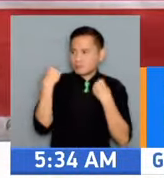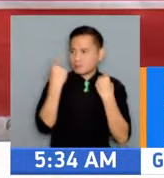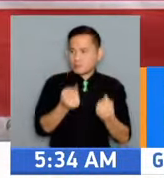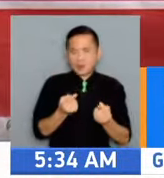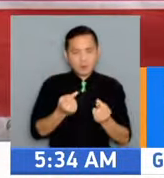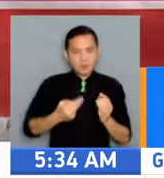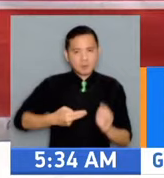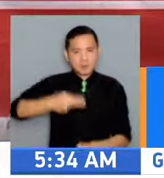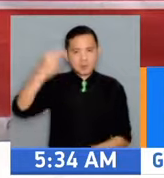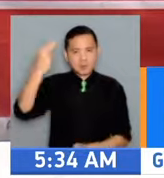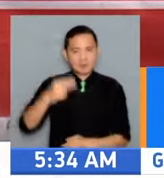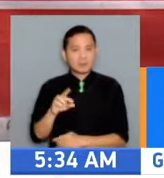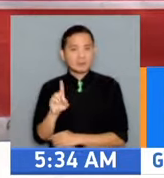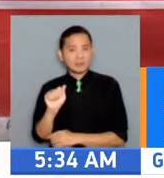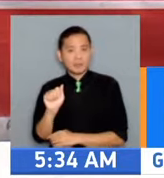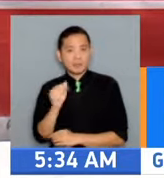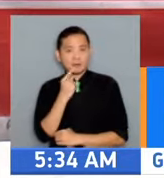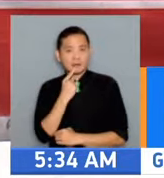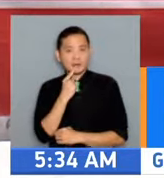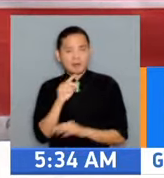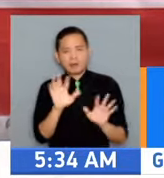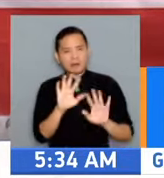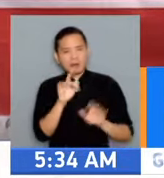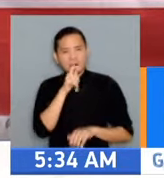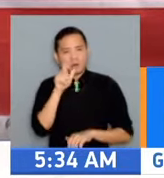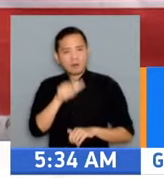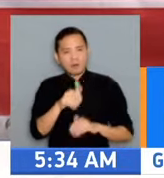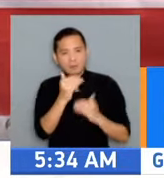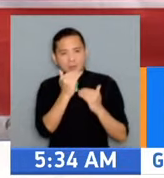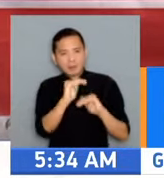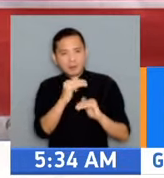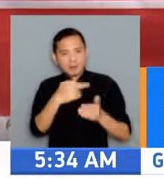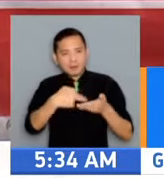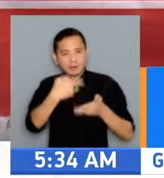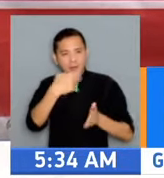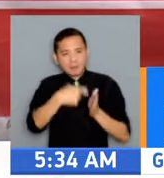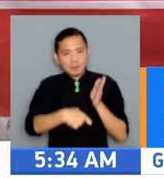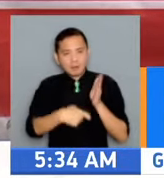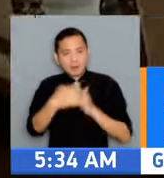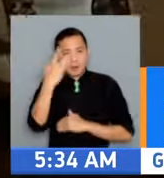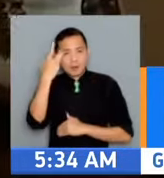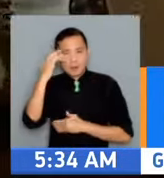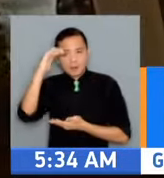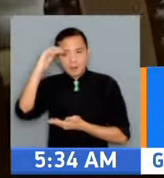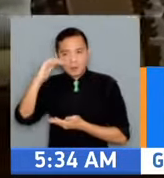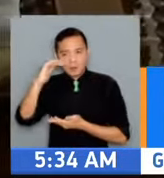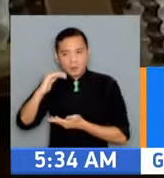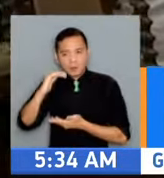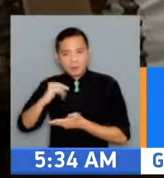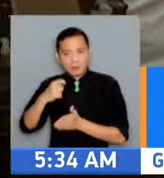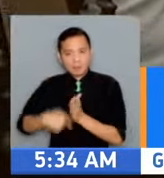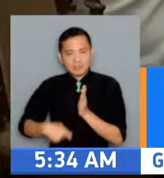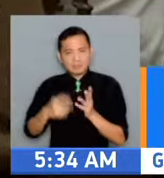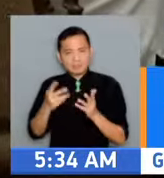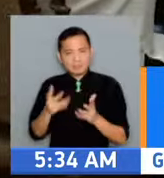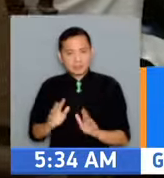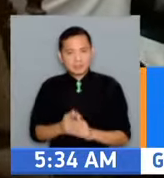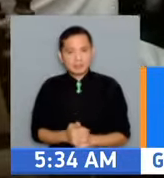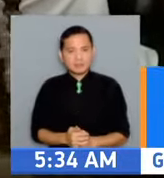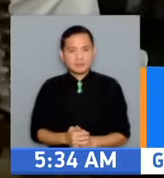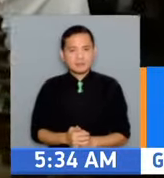cap dahil bumababa naman daw ang presyo ng bigas. May mabigat din daw na epekto ang pagkapatupad ng price ceiling sa